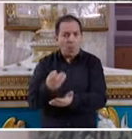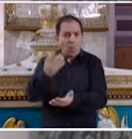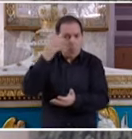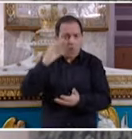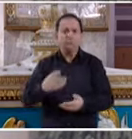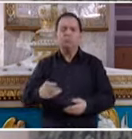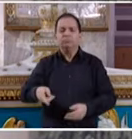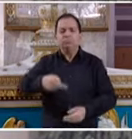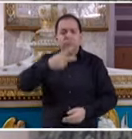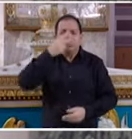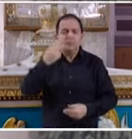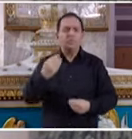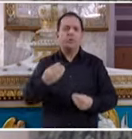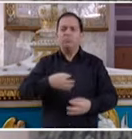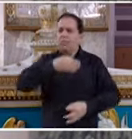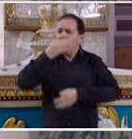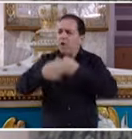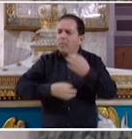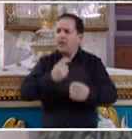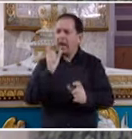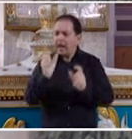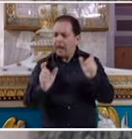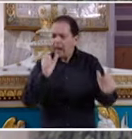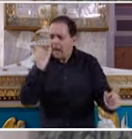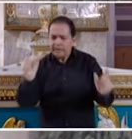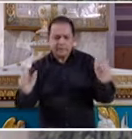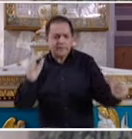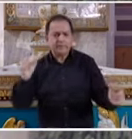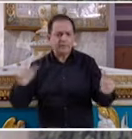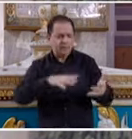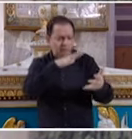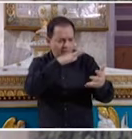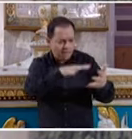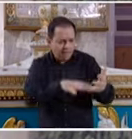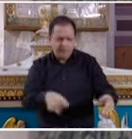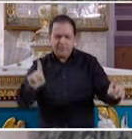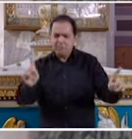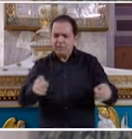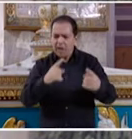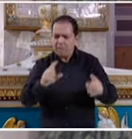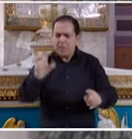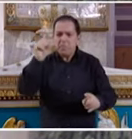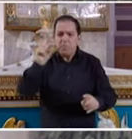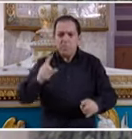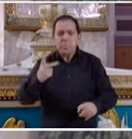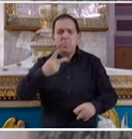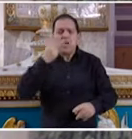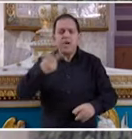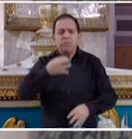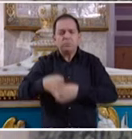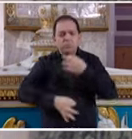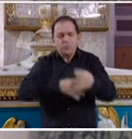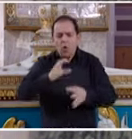καπνό, τη λαλιά μας, τις λέξεις, τους θόγκους, την ψαλμωδία, την ευπρέπεια, την τέχνη, τη ζωή